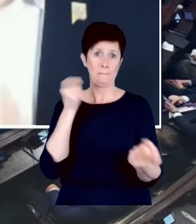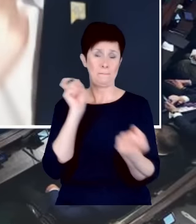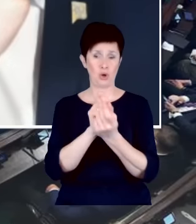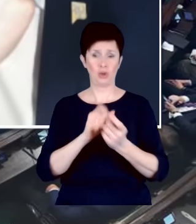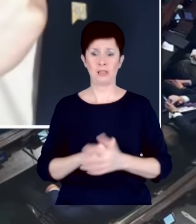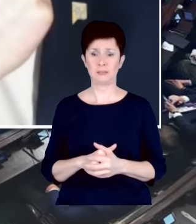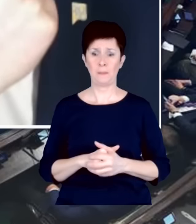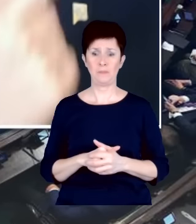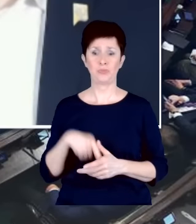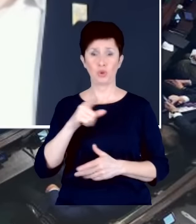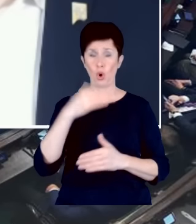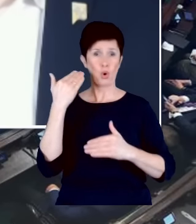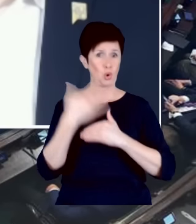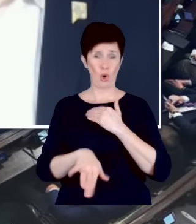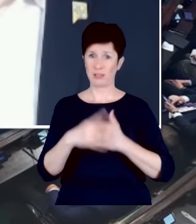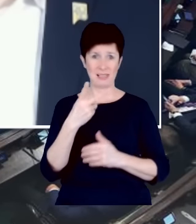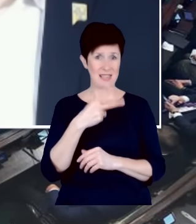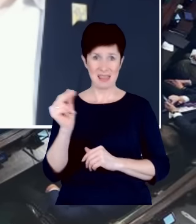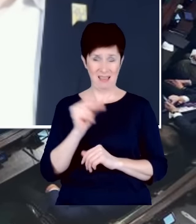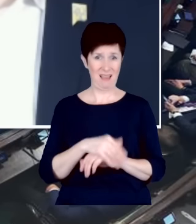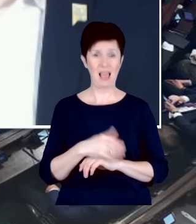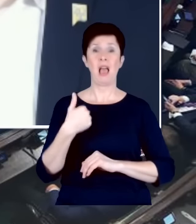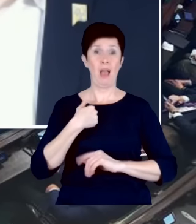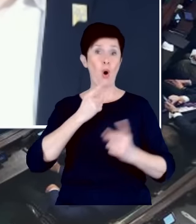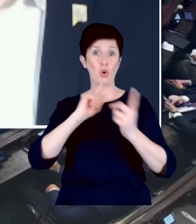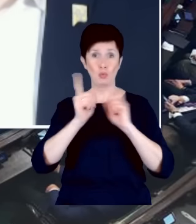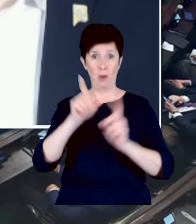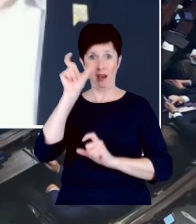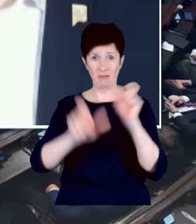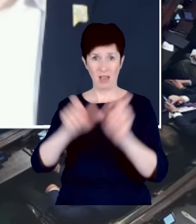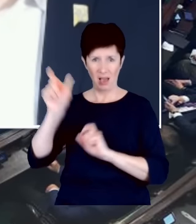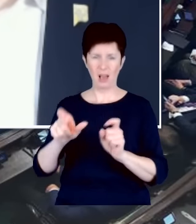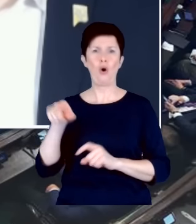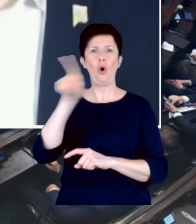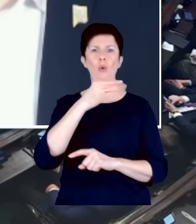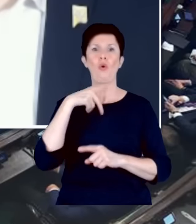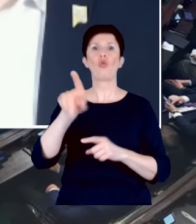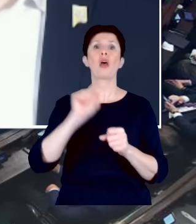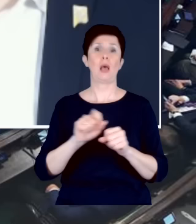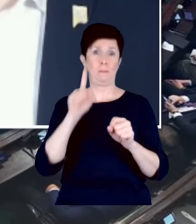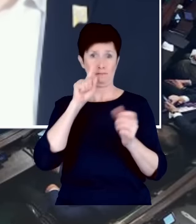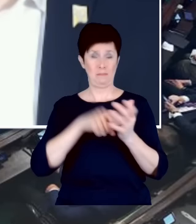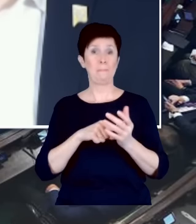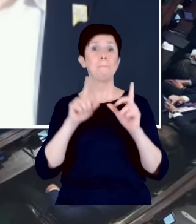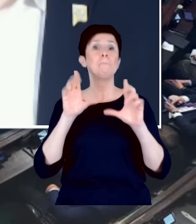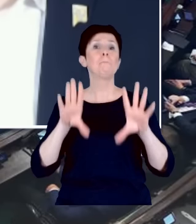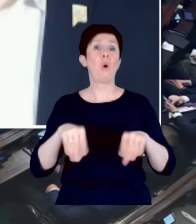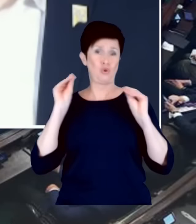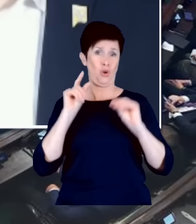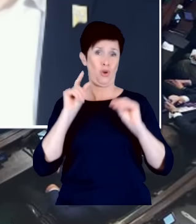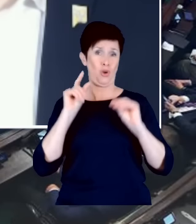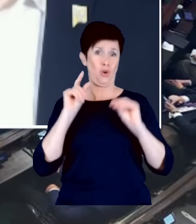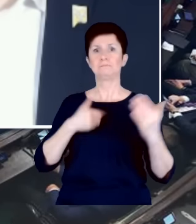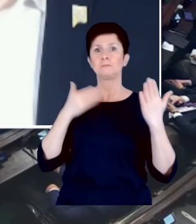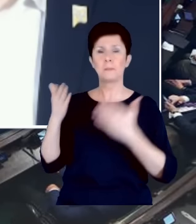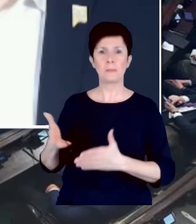koniec. Rozmawiając z rolnikami, można usłyszeć, że to jest dopiero początek. I pan poseł Adam Gomoła z Polski 2050. Panie